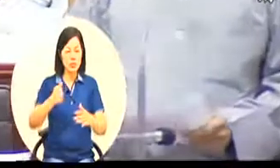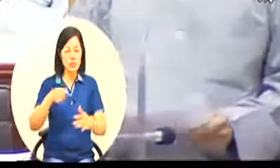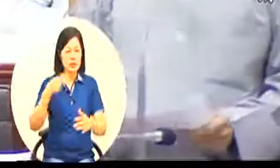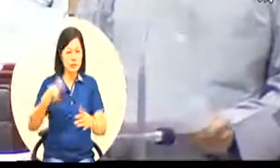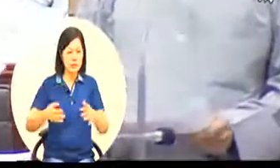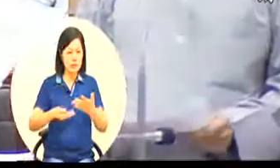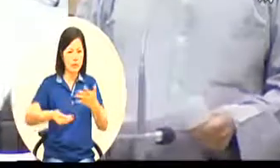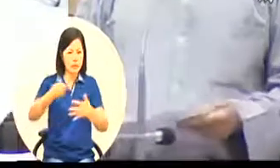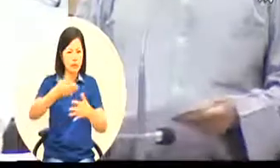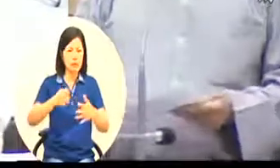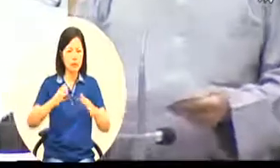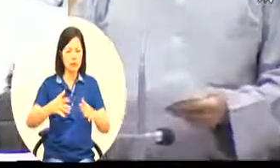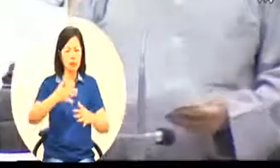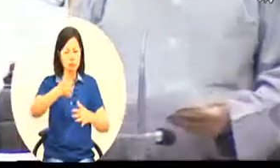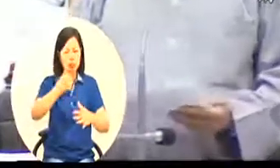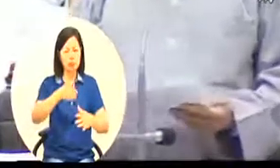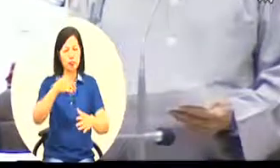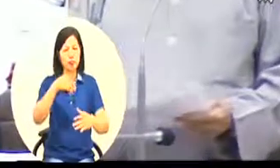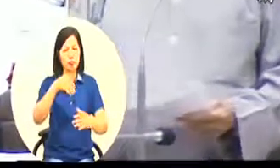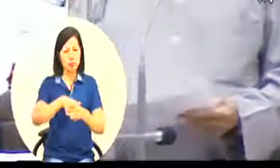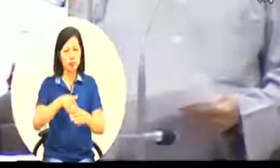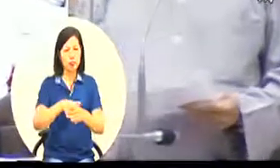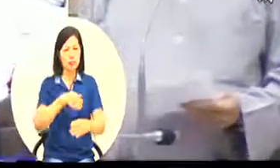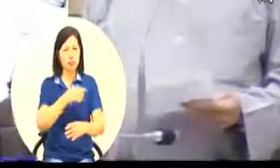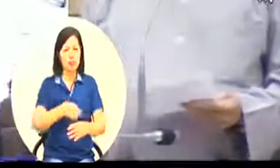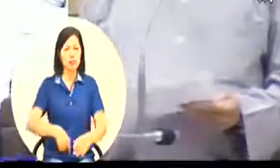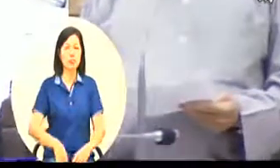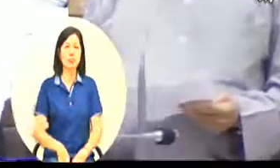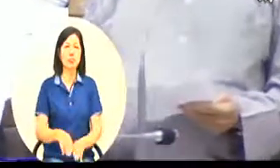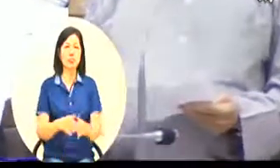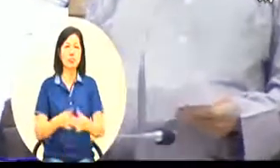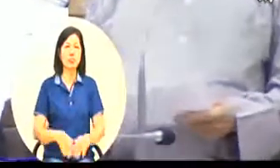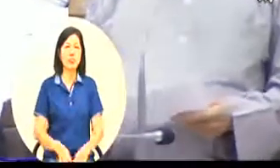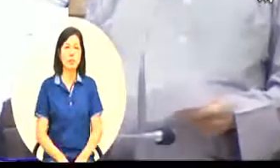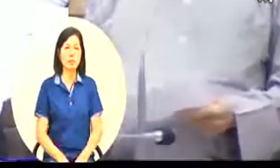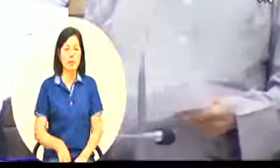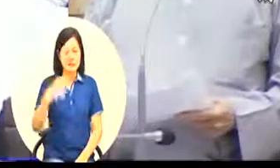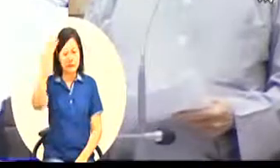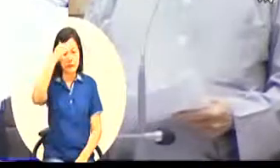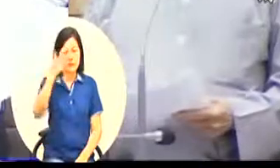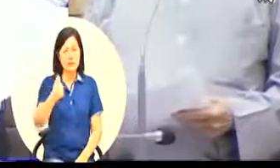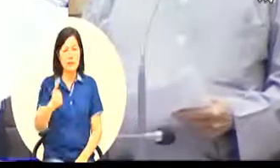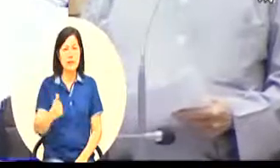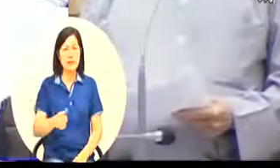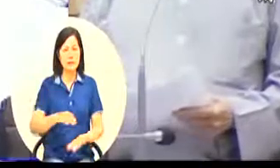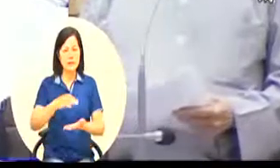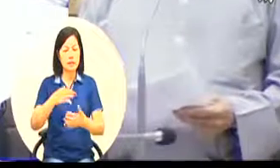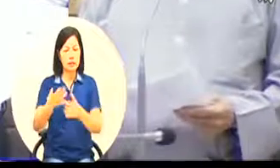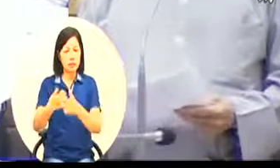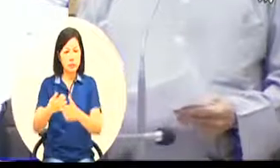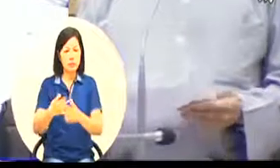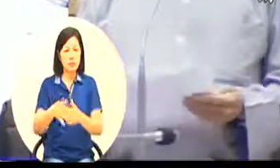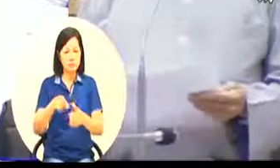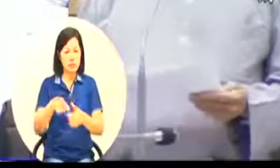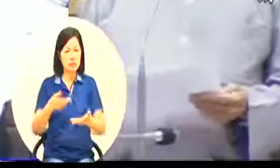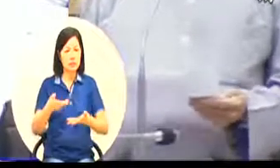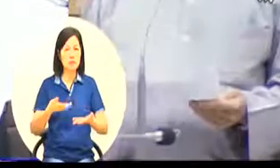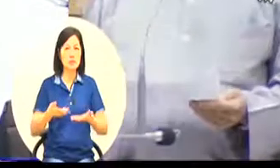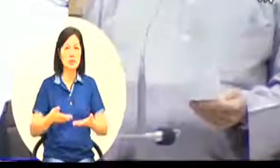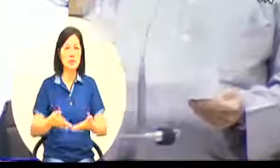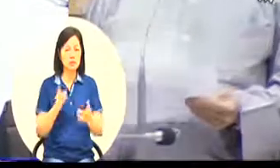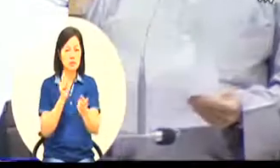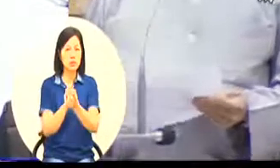你的看法咧，局长啊？ 多谢主席，这个迄个电影院的迄个提问吼，这个部分，迄个